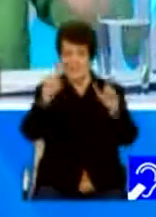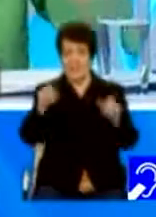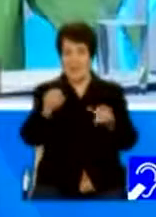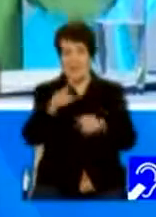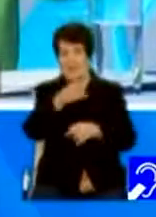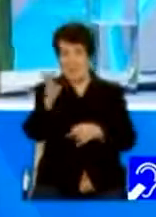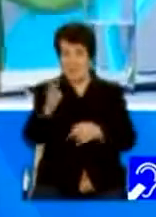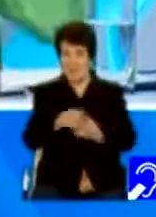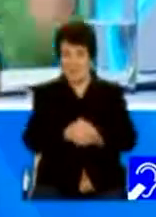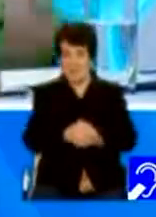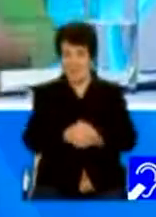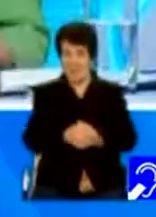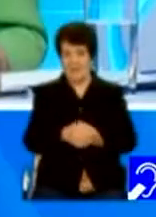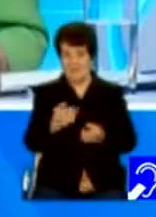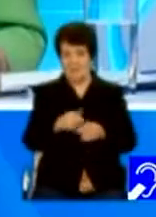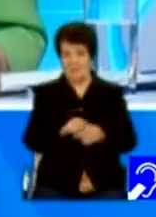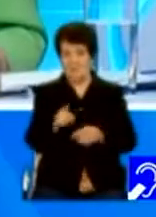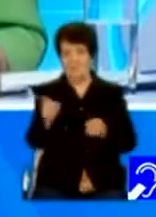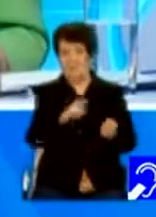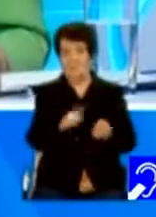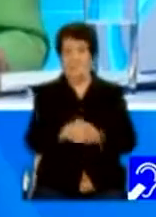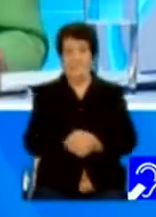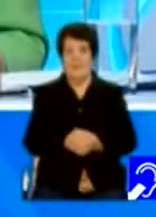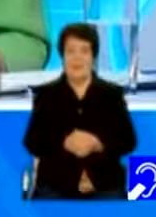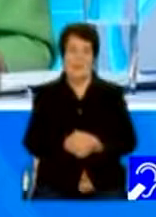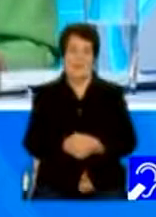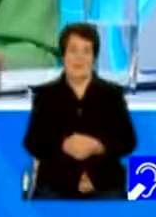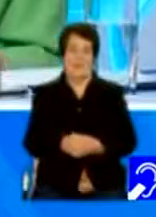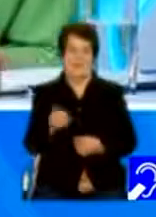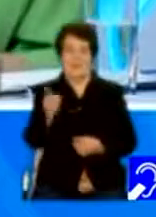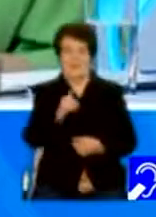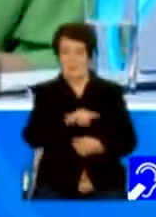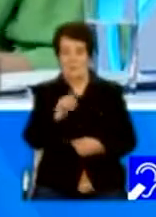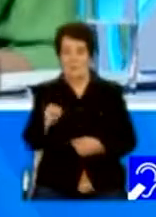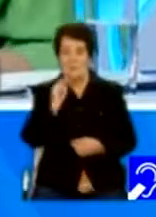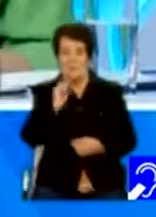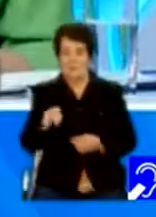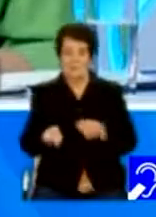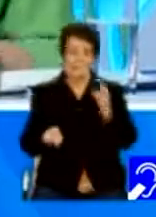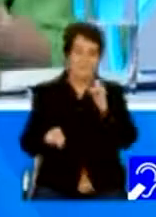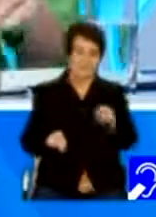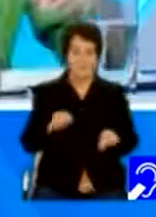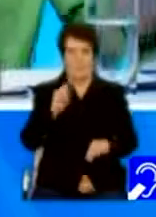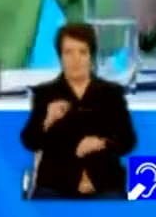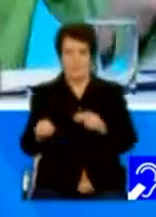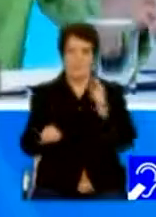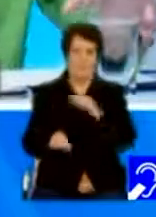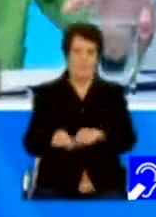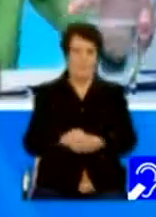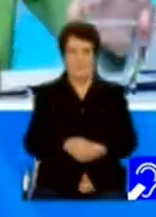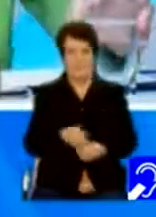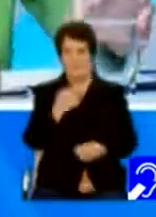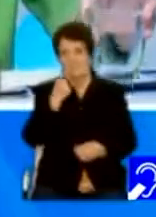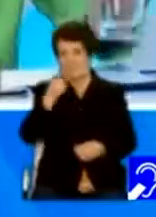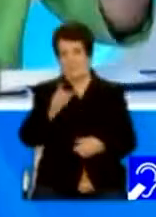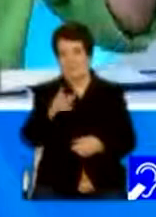Vă asumați cele ce spuse, doamnă Gricco. Vă asumați, doamnă Gricco, cele ce ați spus. Nu duceți lumea